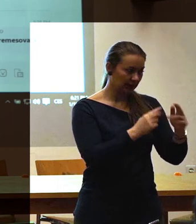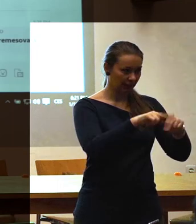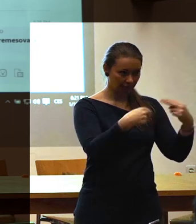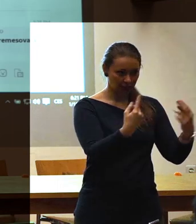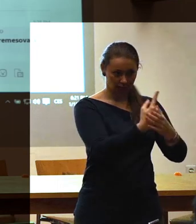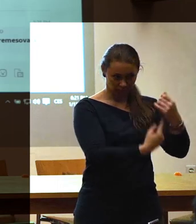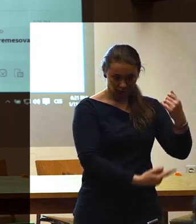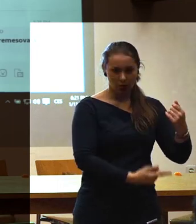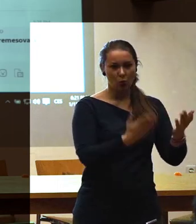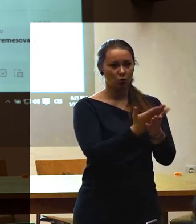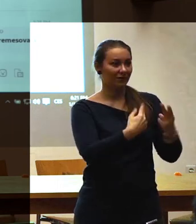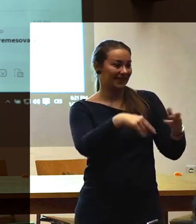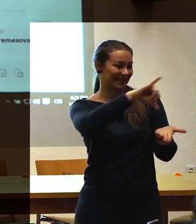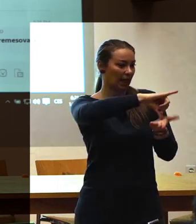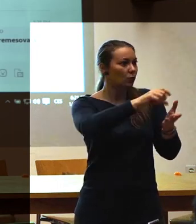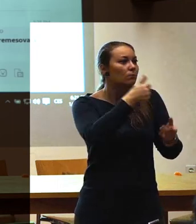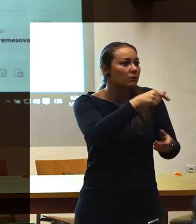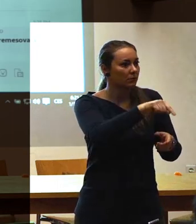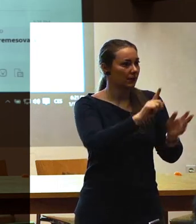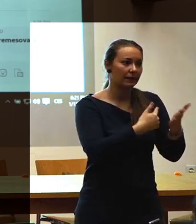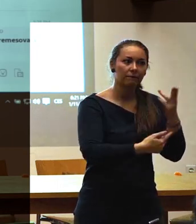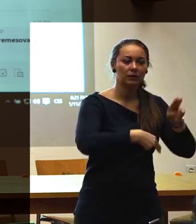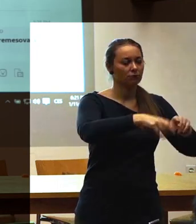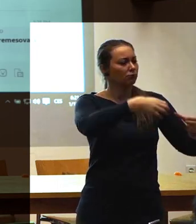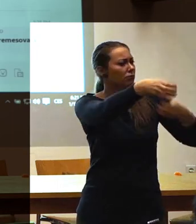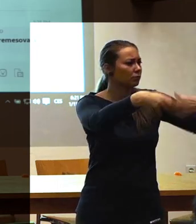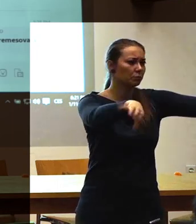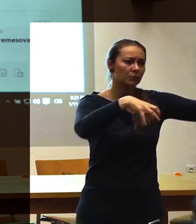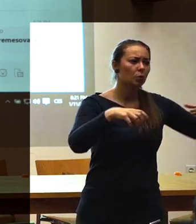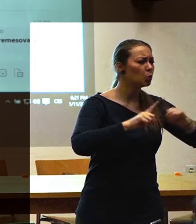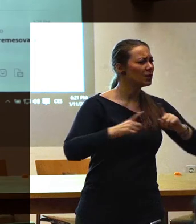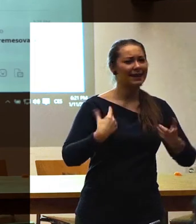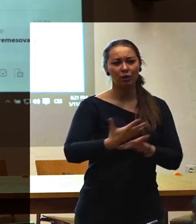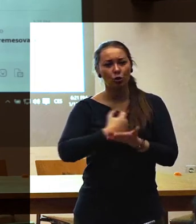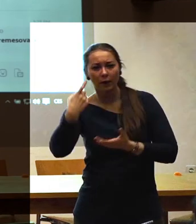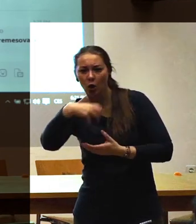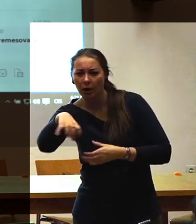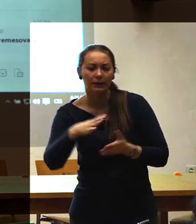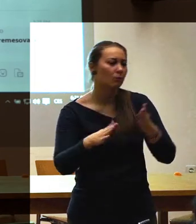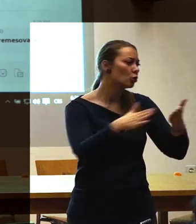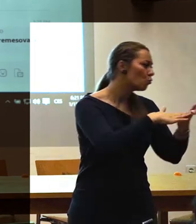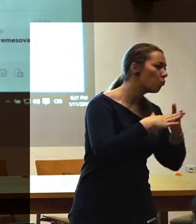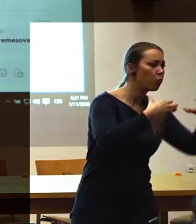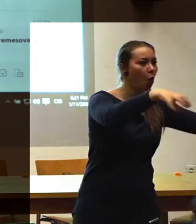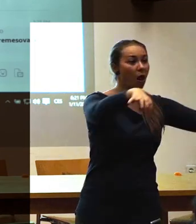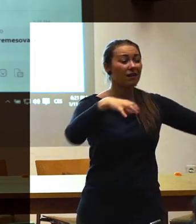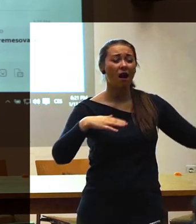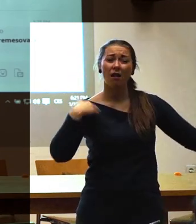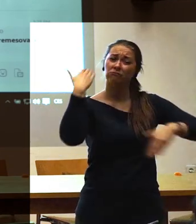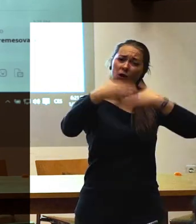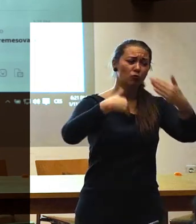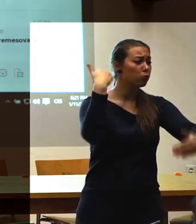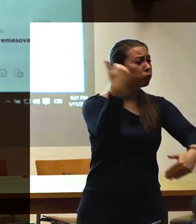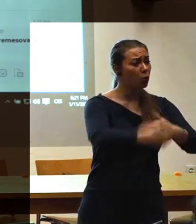tak centralizovaná a vznikají spolky a neziskové organizace, ale až poměrně pozdě vzniká zákon o znakové